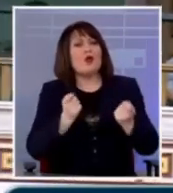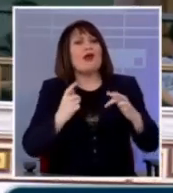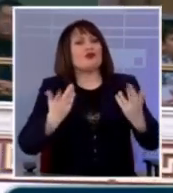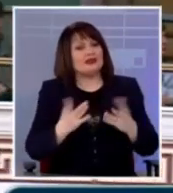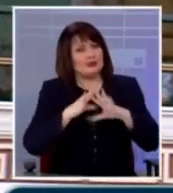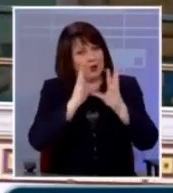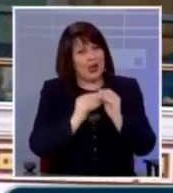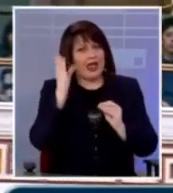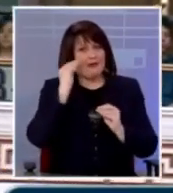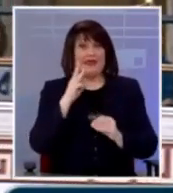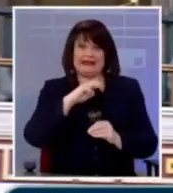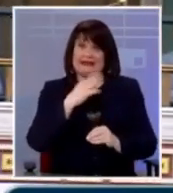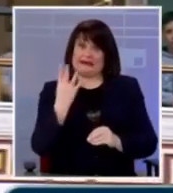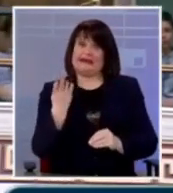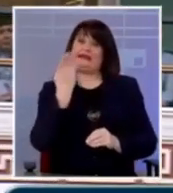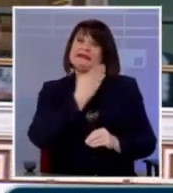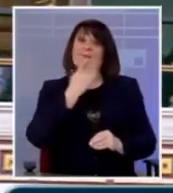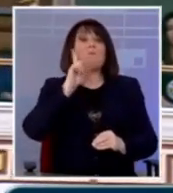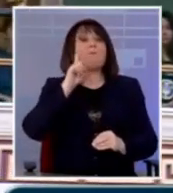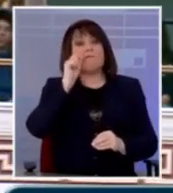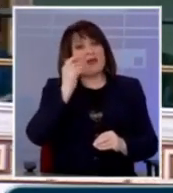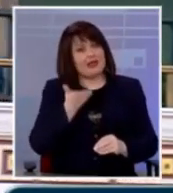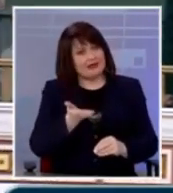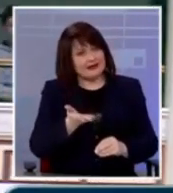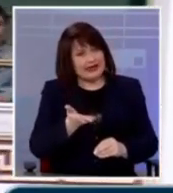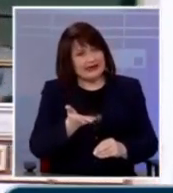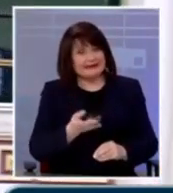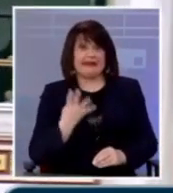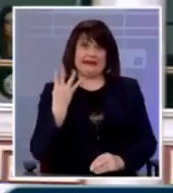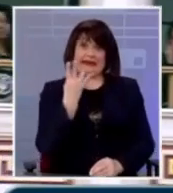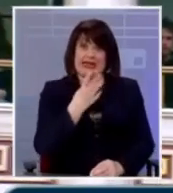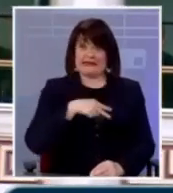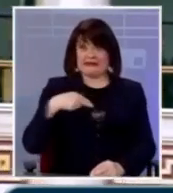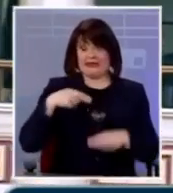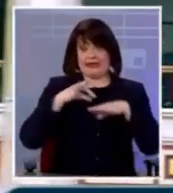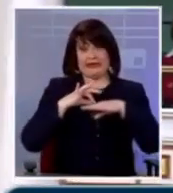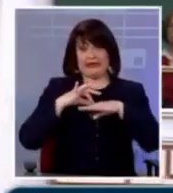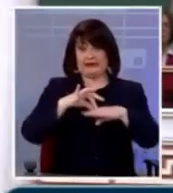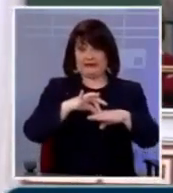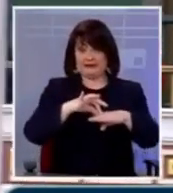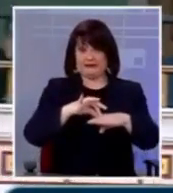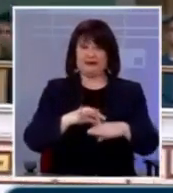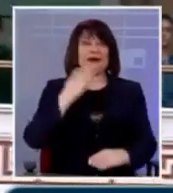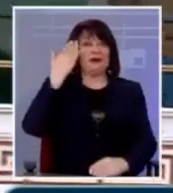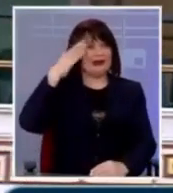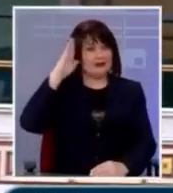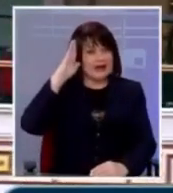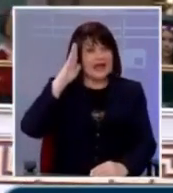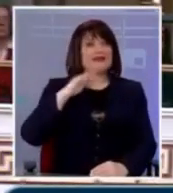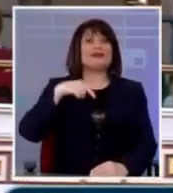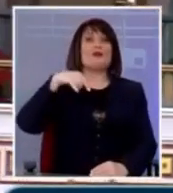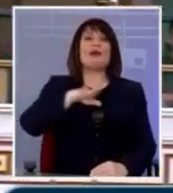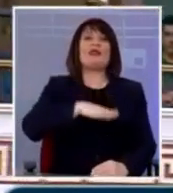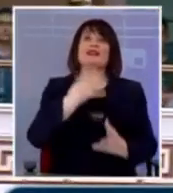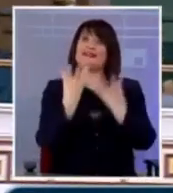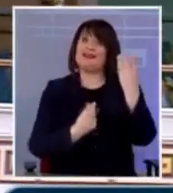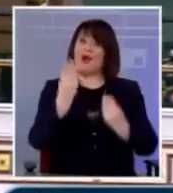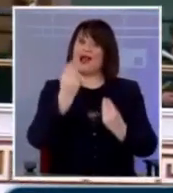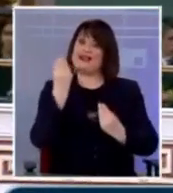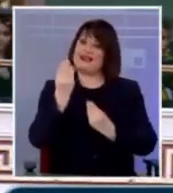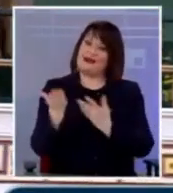Βουλής 34 μαθήτριες και μαθητές και 4 συνοδοί εκπαιδευτικοί από το Γυμνάσιο Παιδινής Ιωαννίνων.